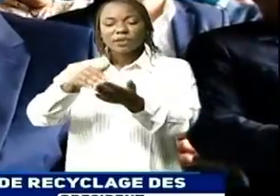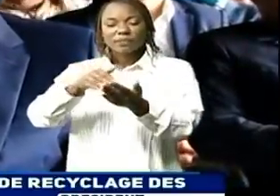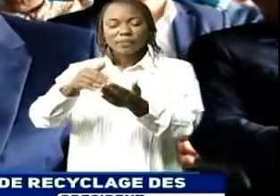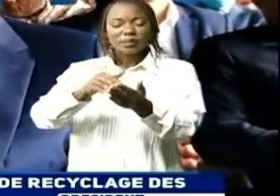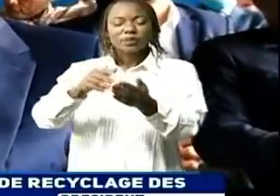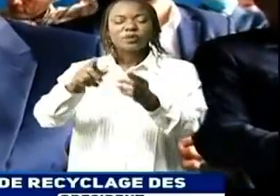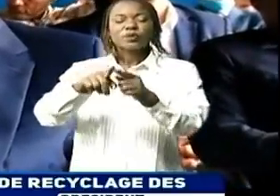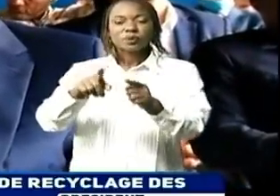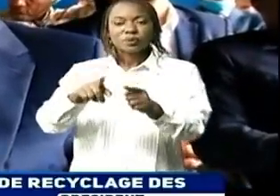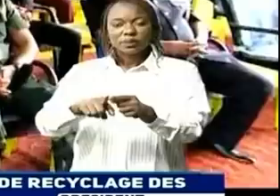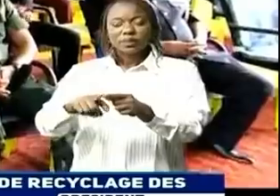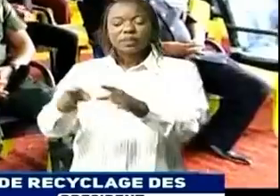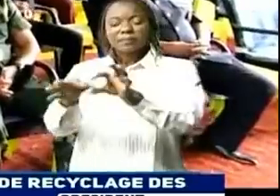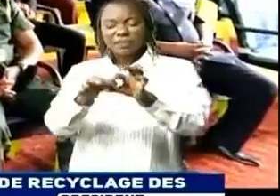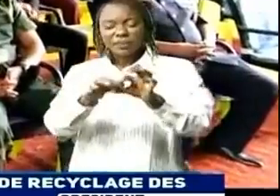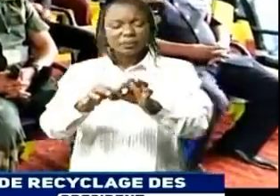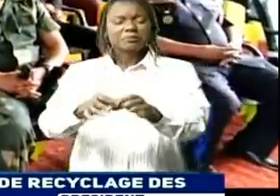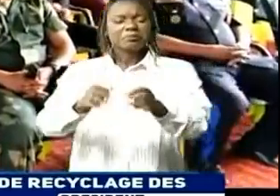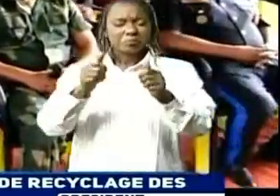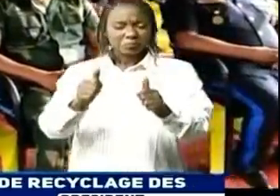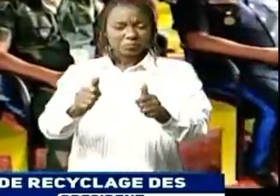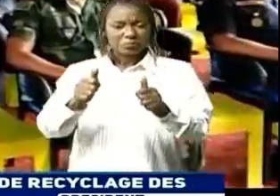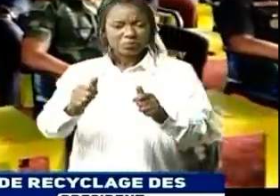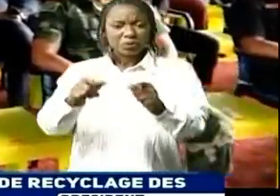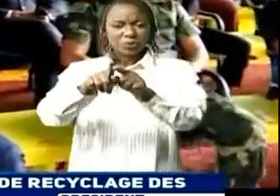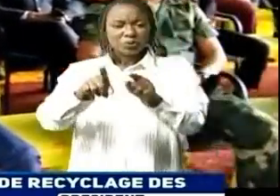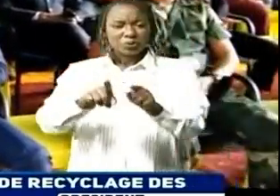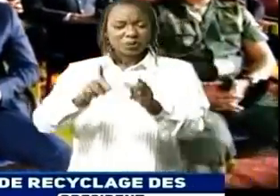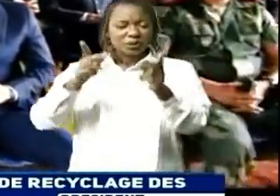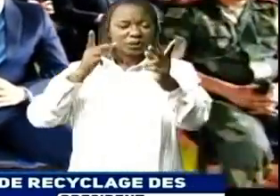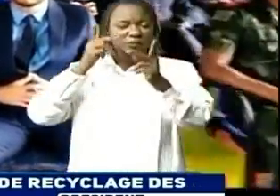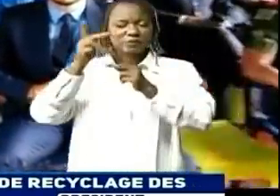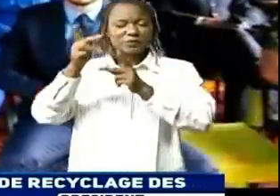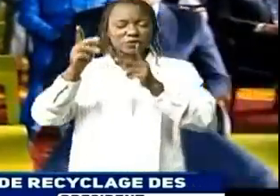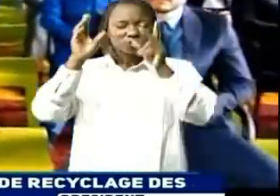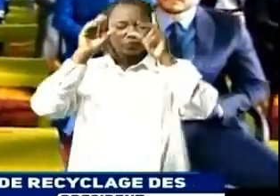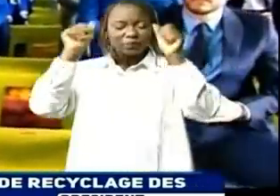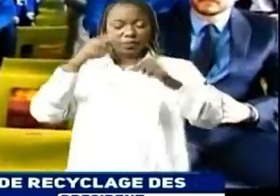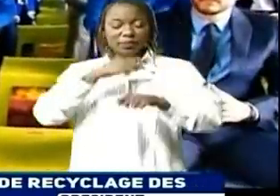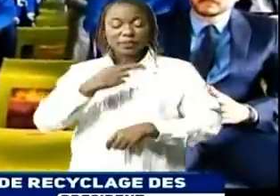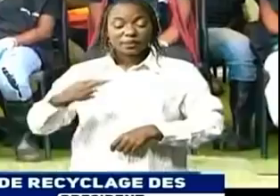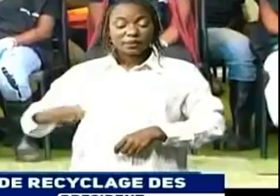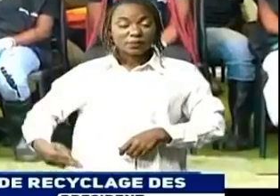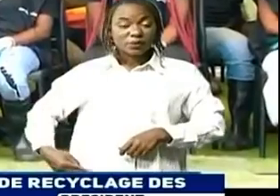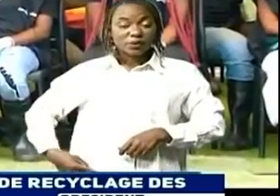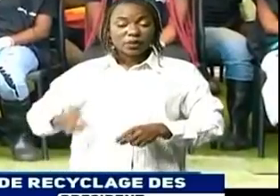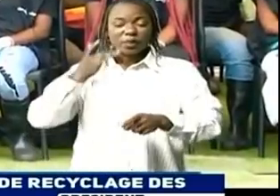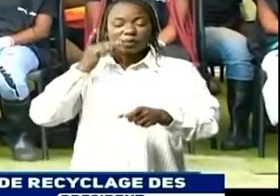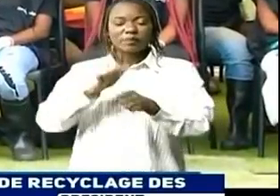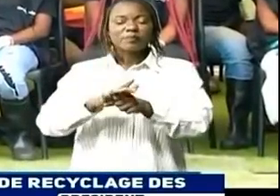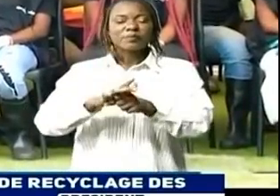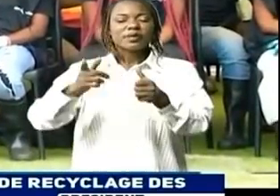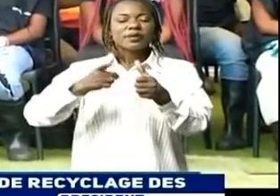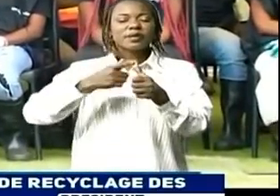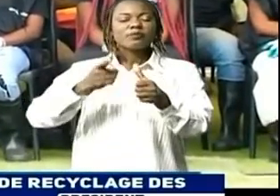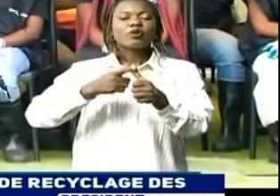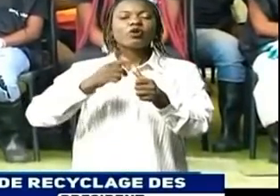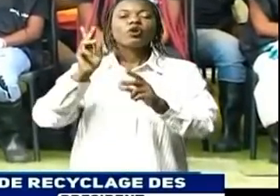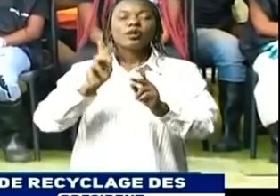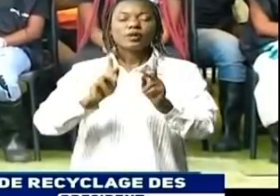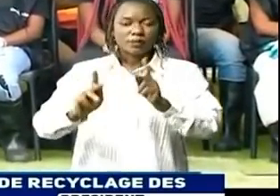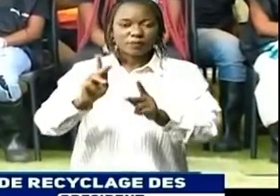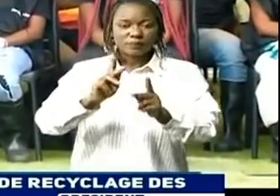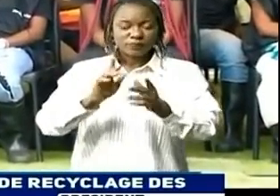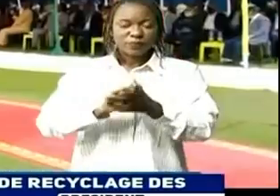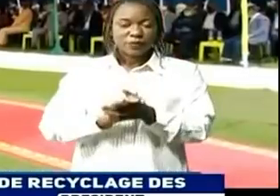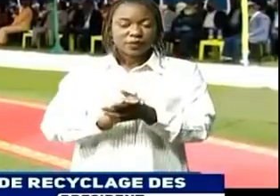Cosmétique, partenariat qui s'inscrit dans la vision du président de la République prônant le peuple d'abord. 15 millions